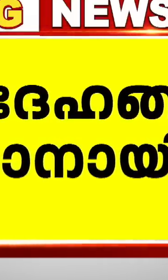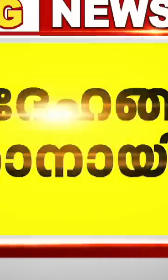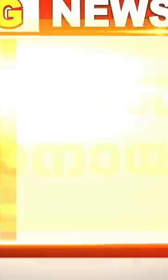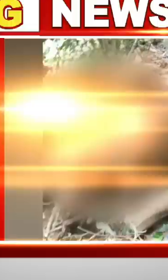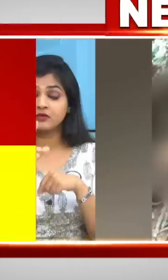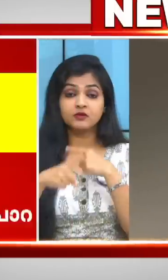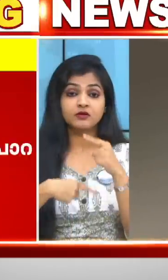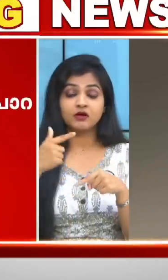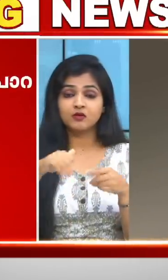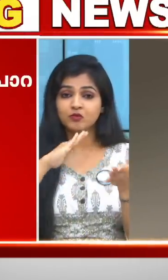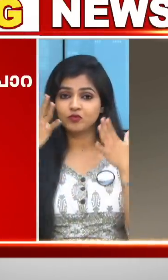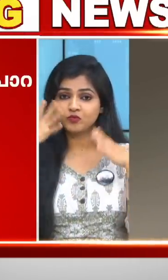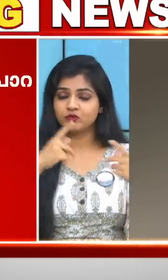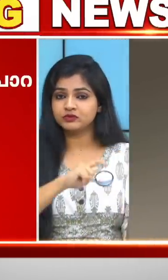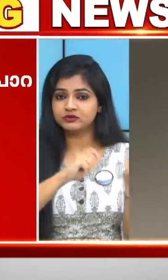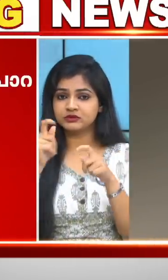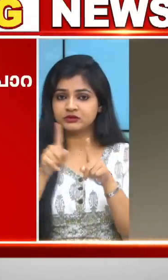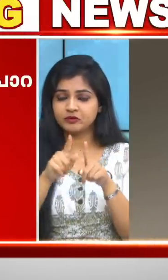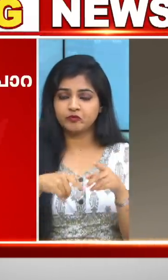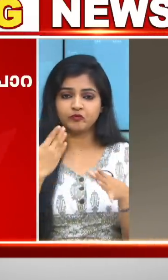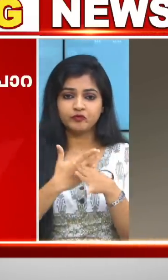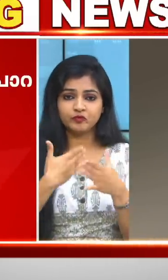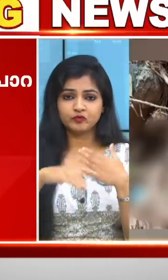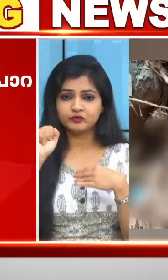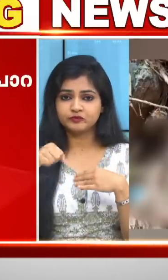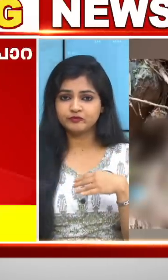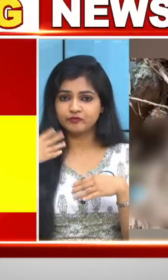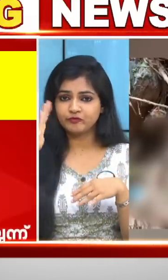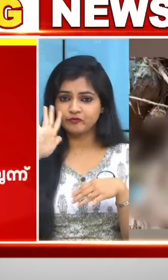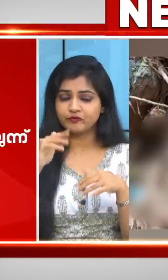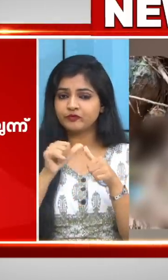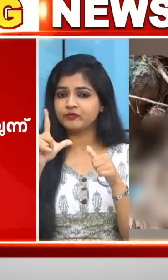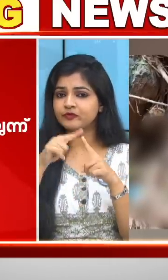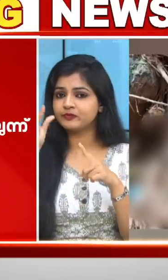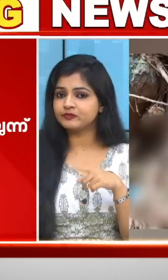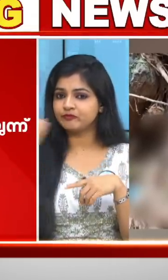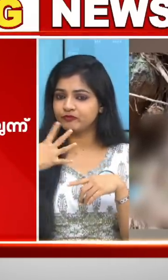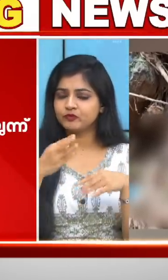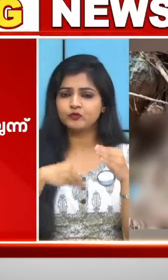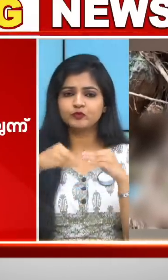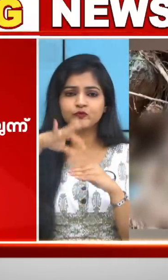നാളെയാണ് ആ മൃതദേഹം മാറ്റാനുള്ള നടപടികൾ കൂടുതലായി ഉണ്ടാവുക എന്നാണ് മനസ്സിലാക്കുന്നതെന്നാണ് അലി പറഞ്ഞത്. എന്താണ് സംഭവിച്ചത് ഷാനവാസ്?